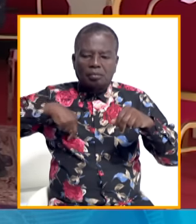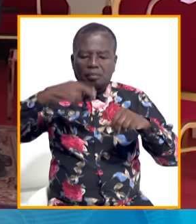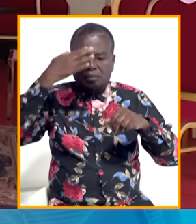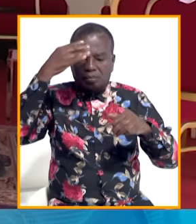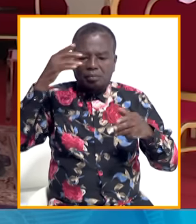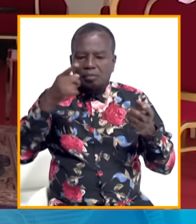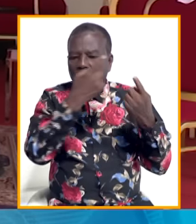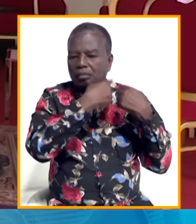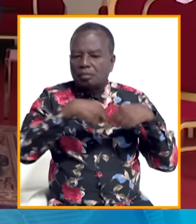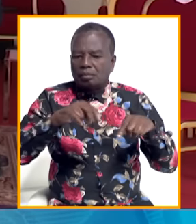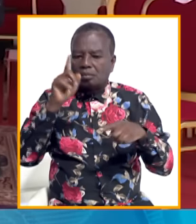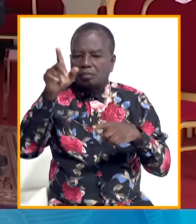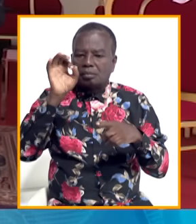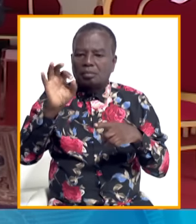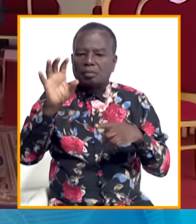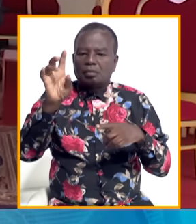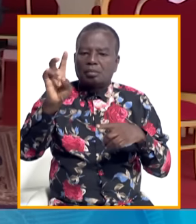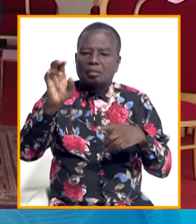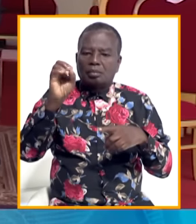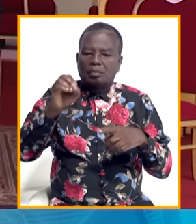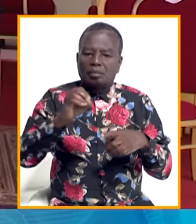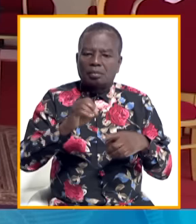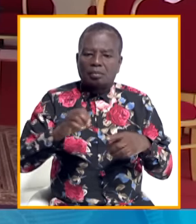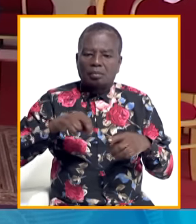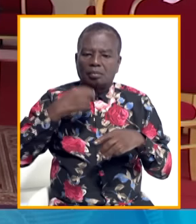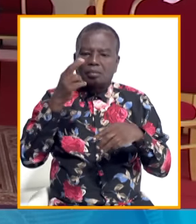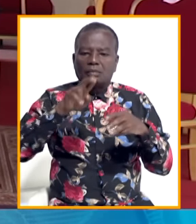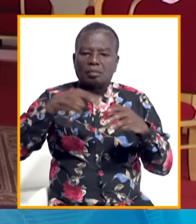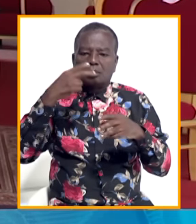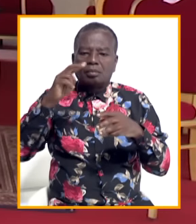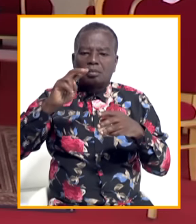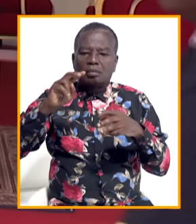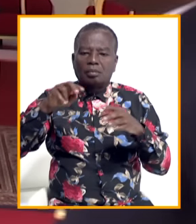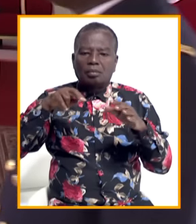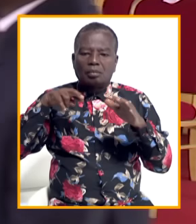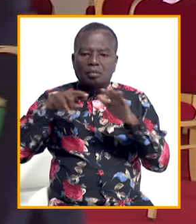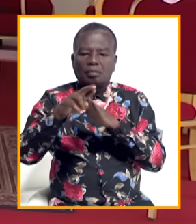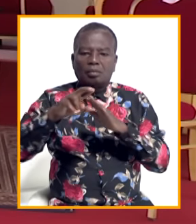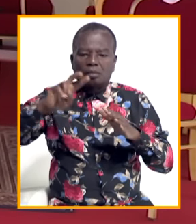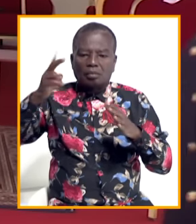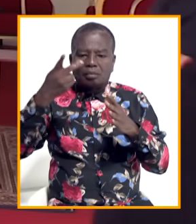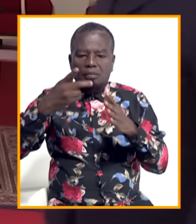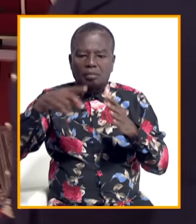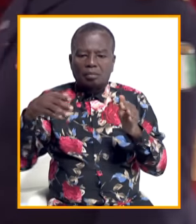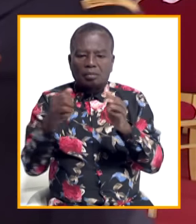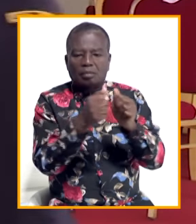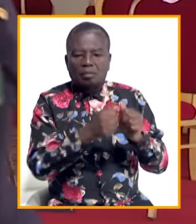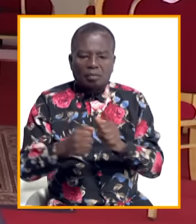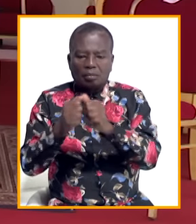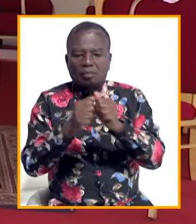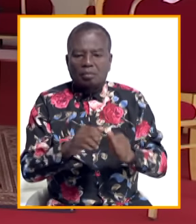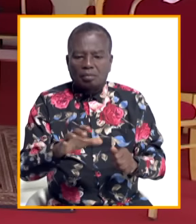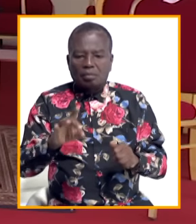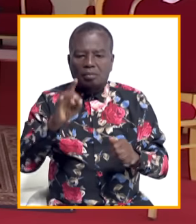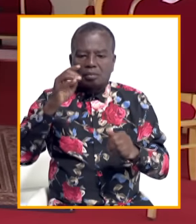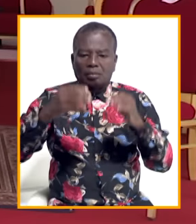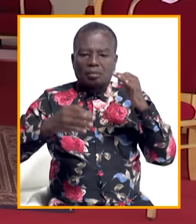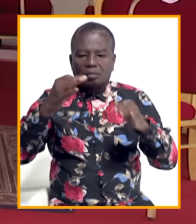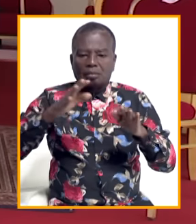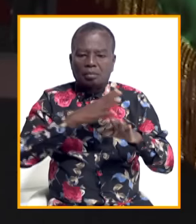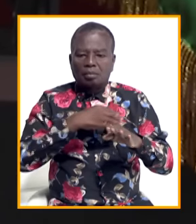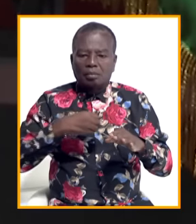1970. Nous sommes rentrés en seconde ensemble jusqu'au bac, la fac de droit. Il a choisi la magistrature.